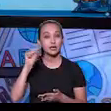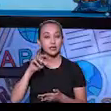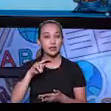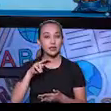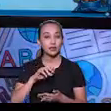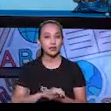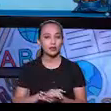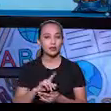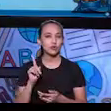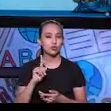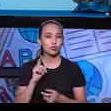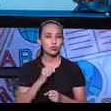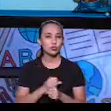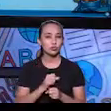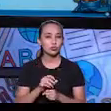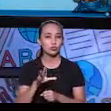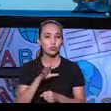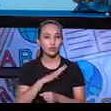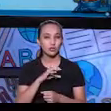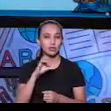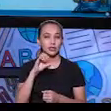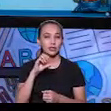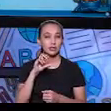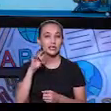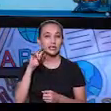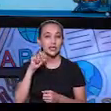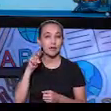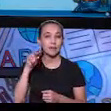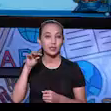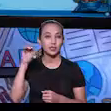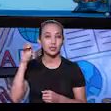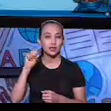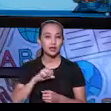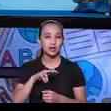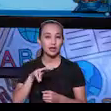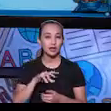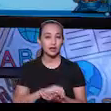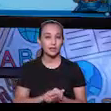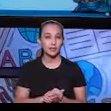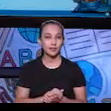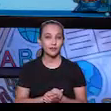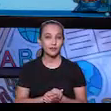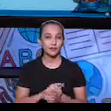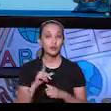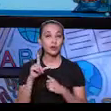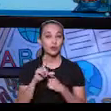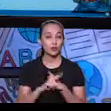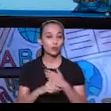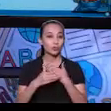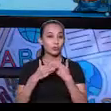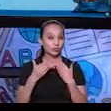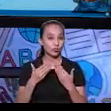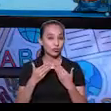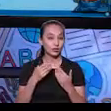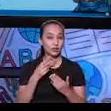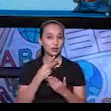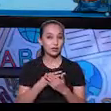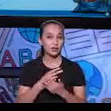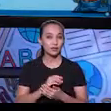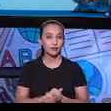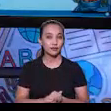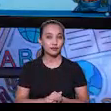Что сделал? Написал. Обратите внимание, глаголы Здесь нет приставки, а здесь приставка